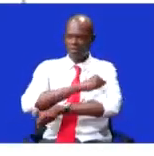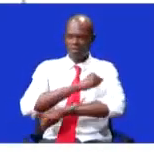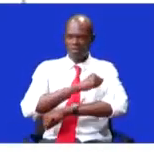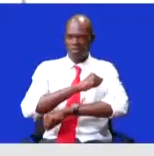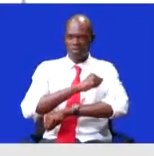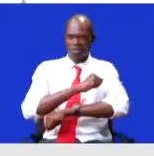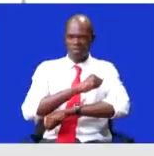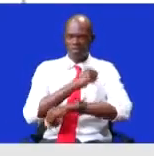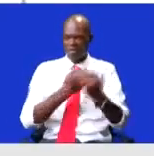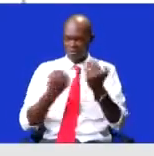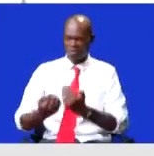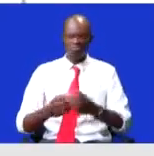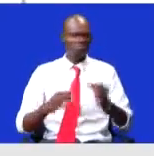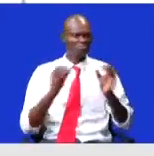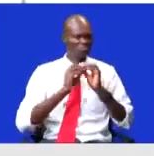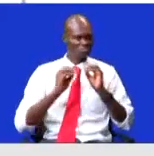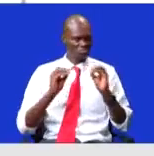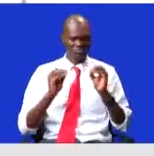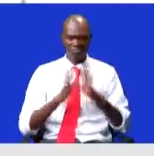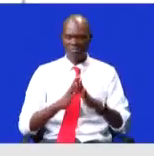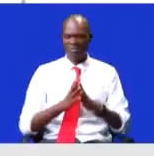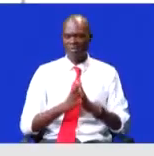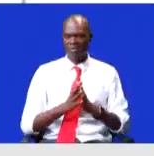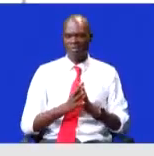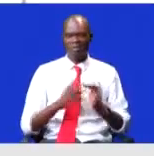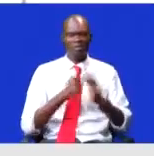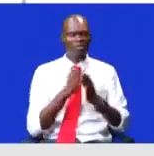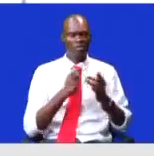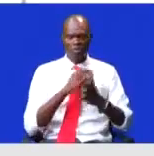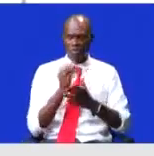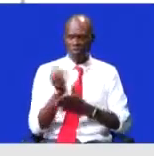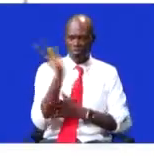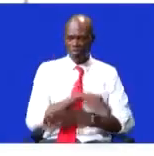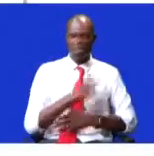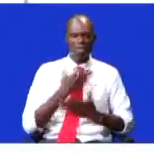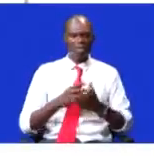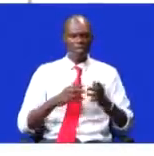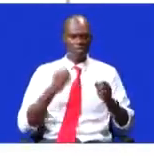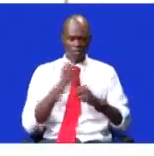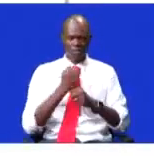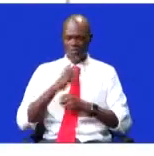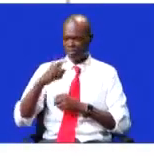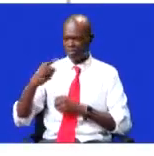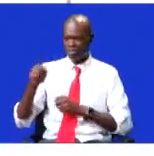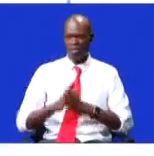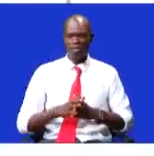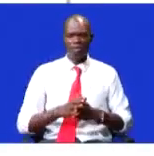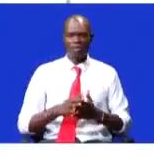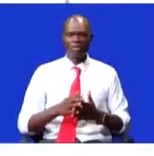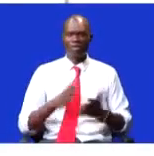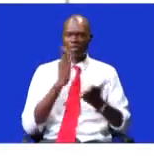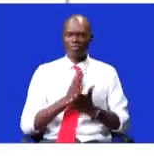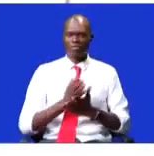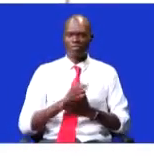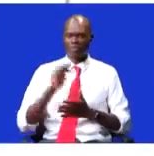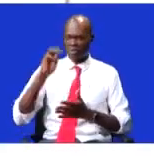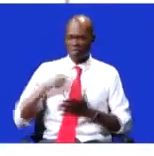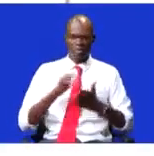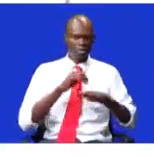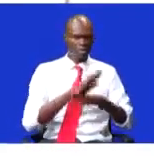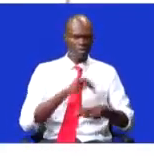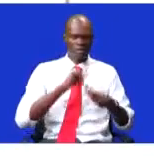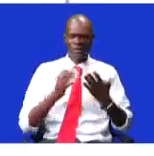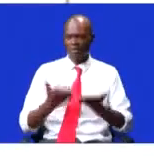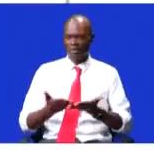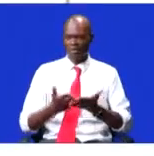kikonyo gigo no piny kata guoke to gidhi tim amendments neno ni nyalo konyo japi an otim go kum gi ni gini jo wama ni wawo e bunge to